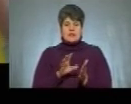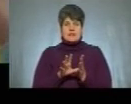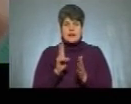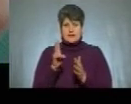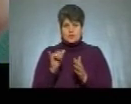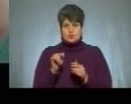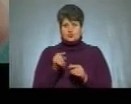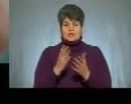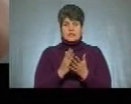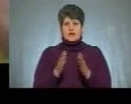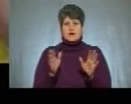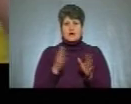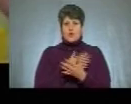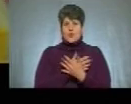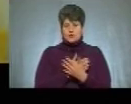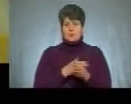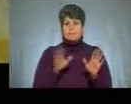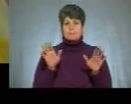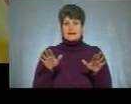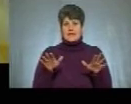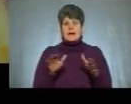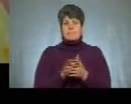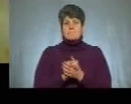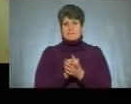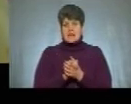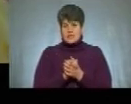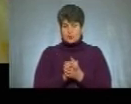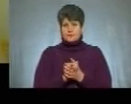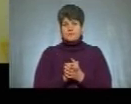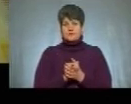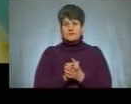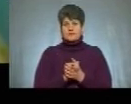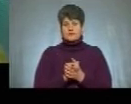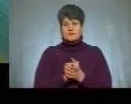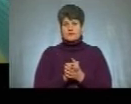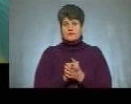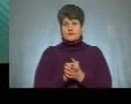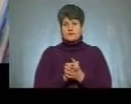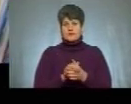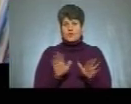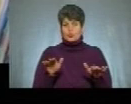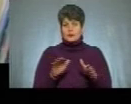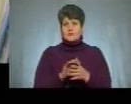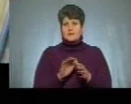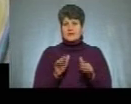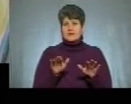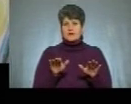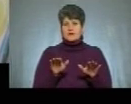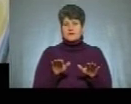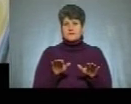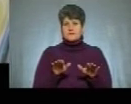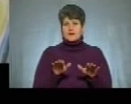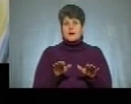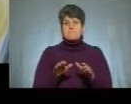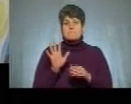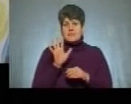є голуби, птахи миру. Вони також ще символізують свободу. П'ятикласниця